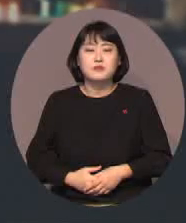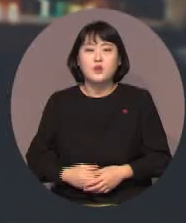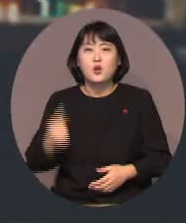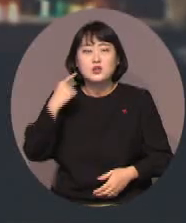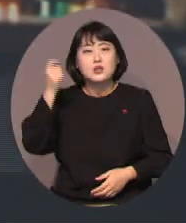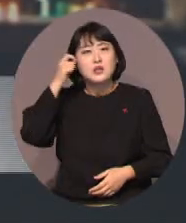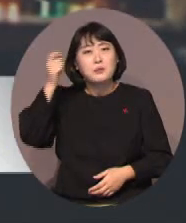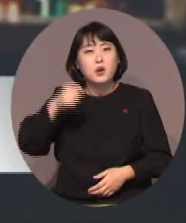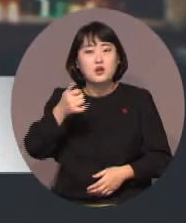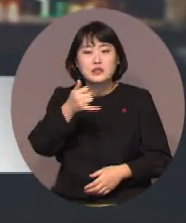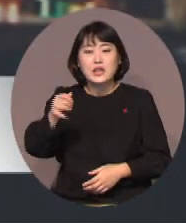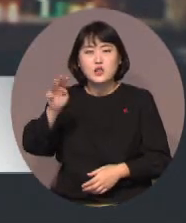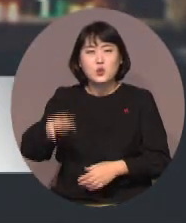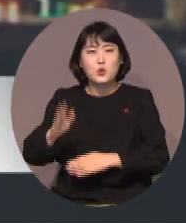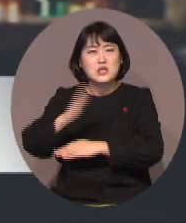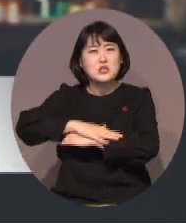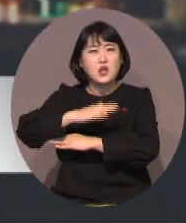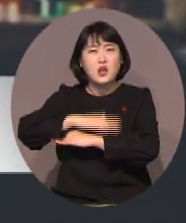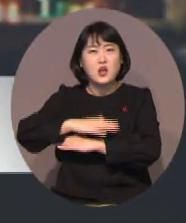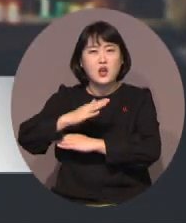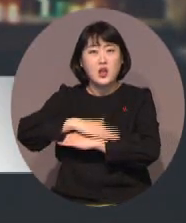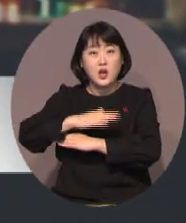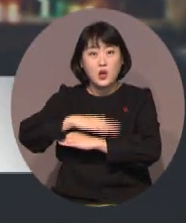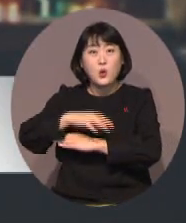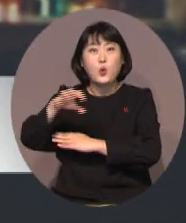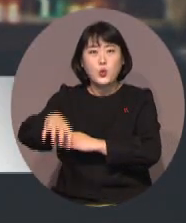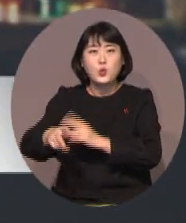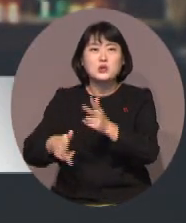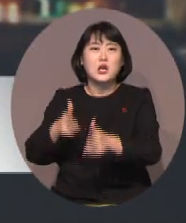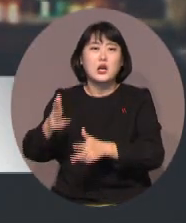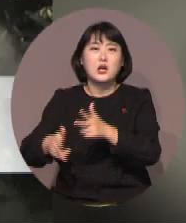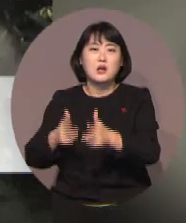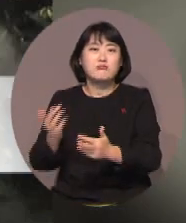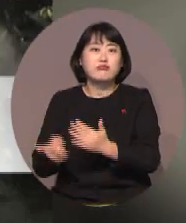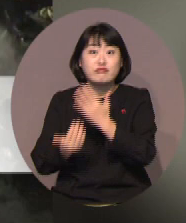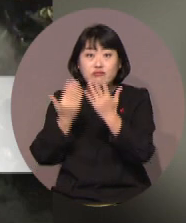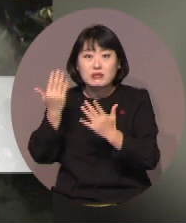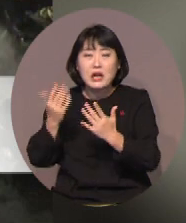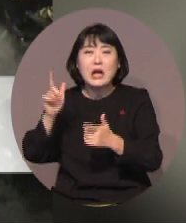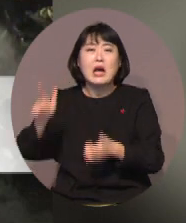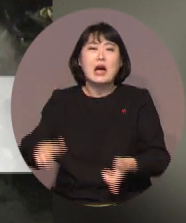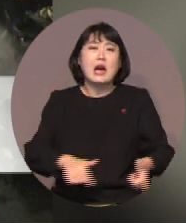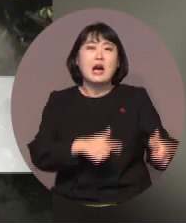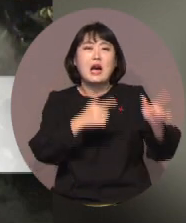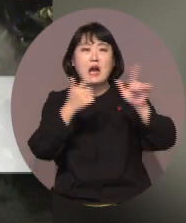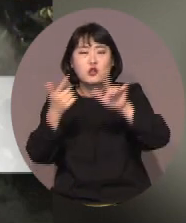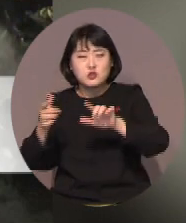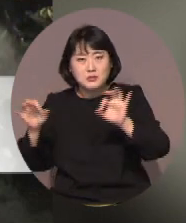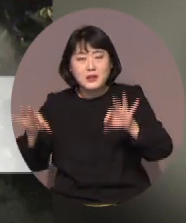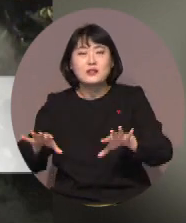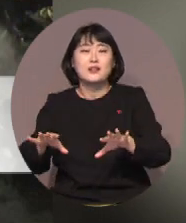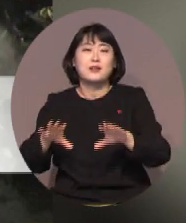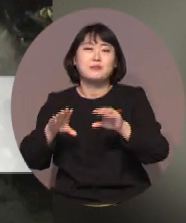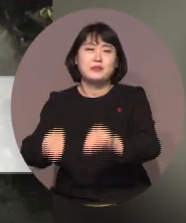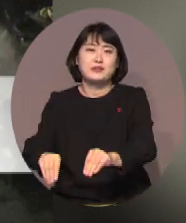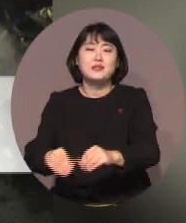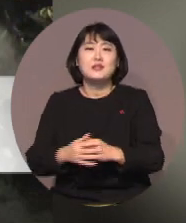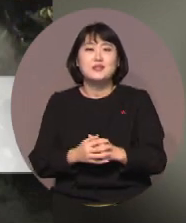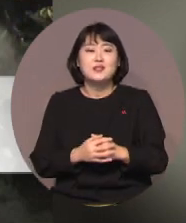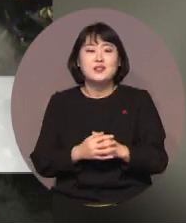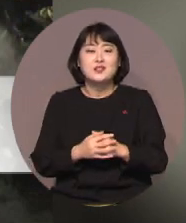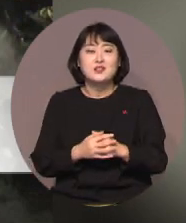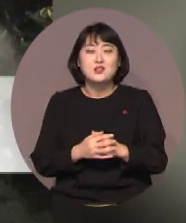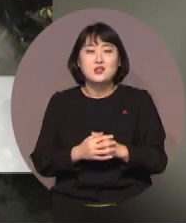어제 새벽 세종의 인쇄공장에서 발생한 화제가 꼬박 하루 만에 진화됐습니다 어제 새벽 0시